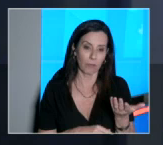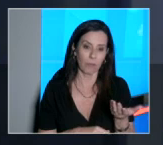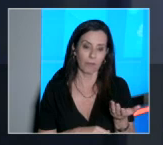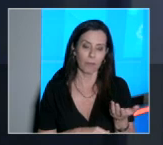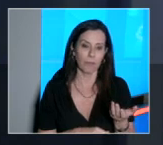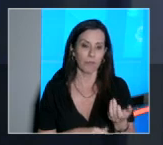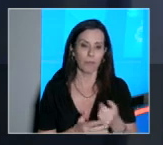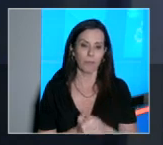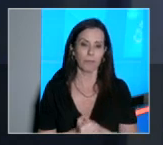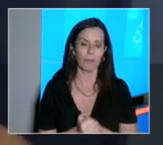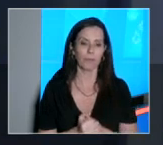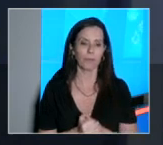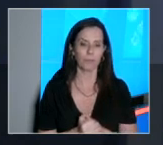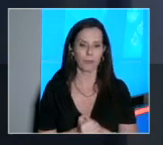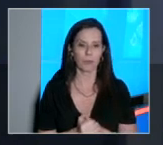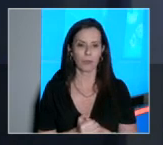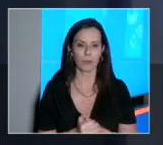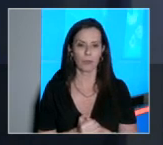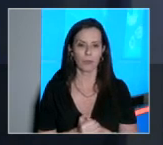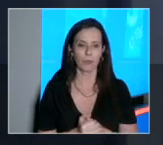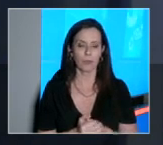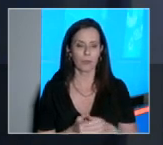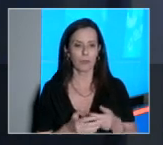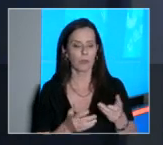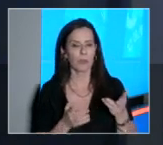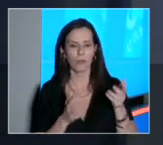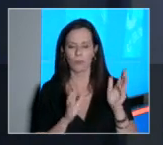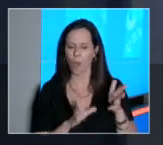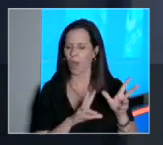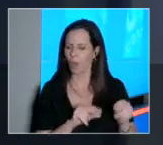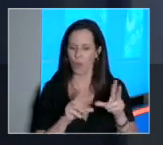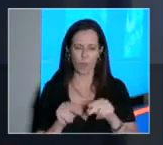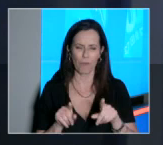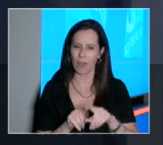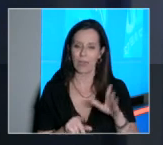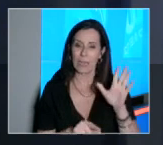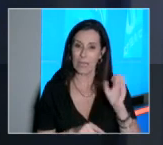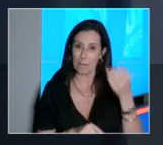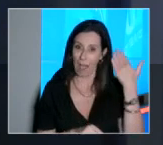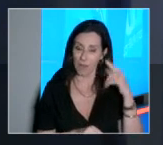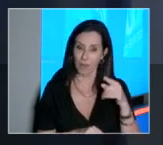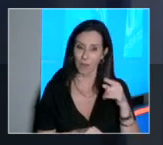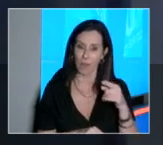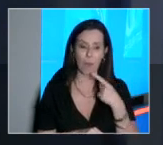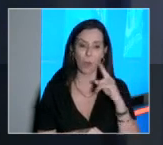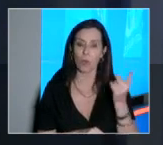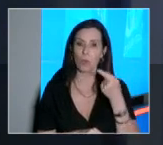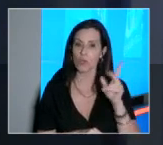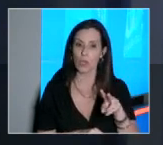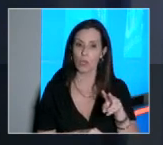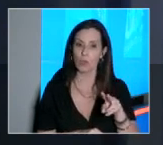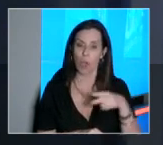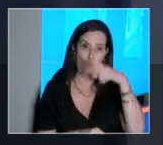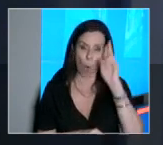עכשיו, יש פה עניין, יש פה עניין. כל כך אותו דבר. אם יש בעבר... אמרו, כל מי שיש לו הורי